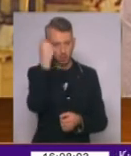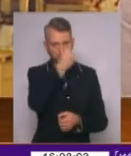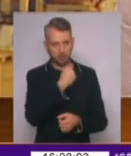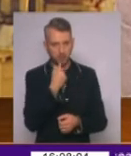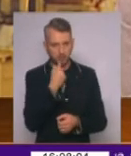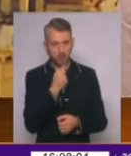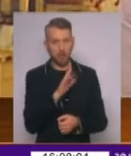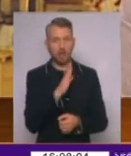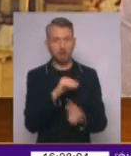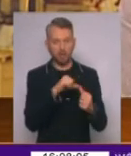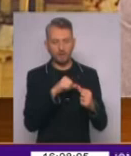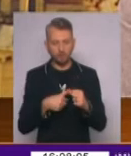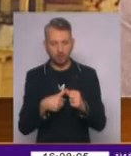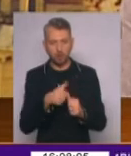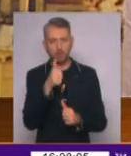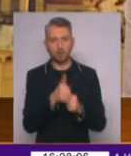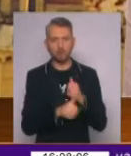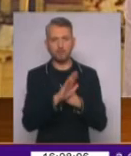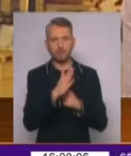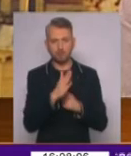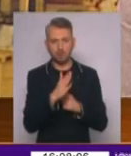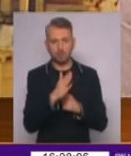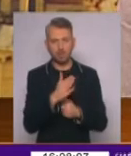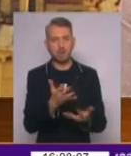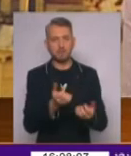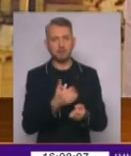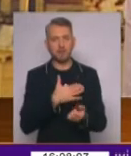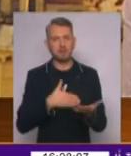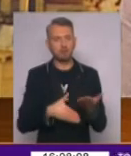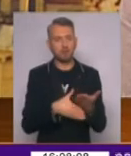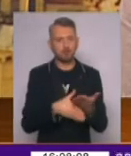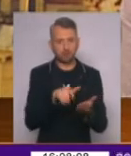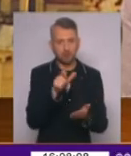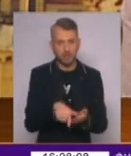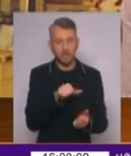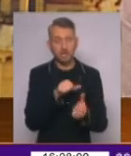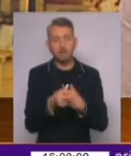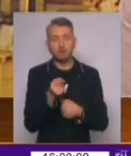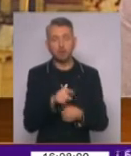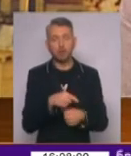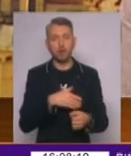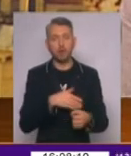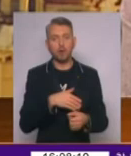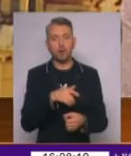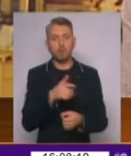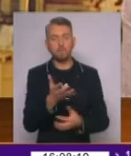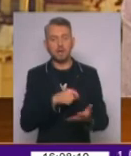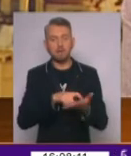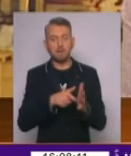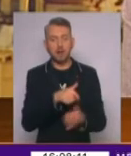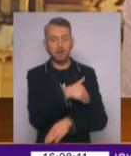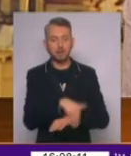По вівторках, кожного вівторка тижня приймає мій помічник. Крім того, громадська приймальна за